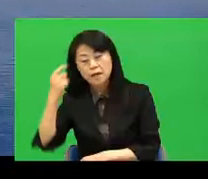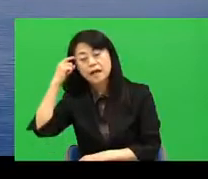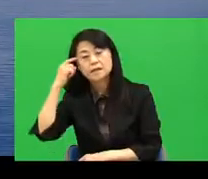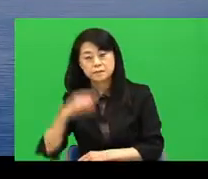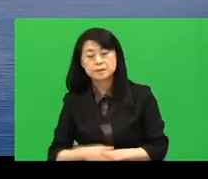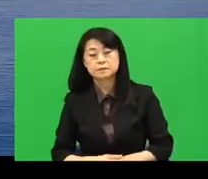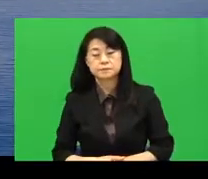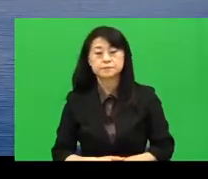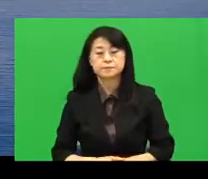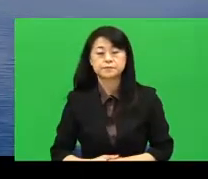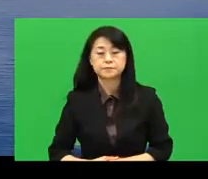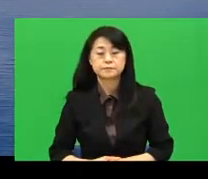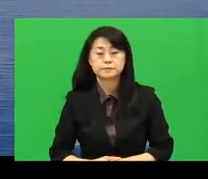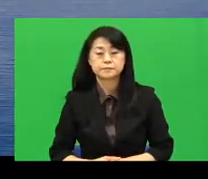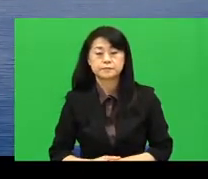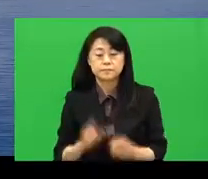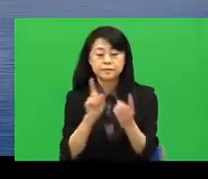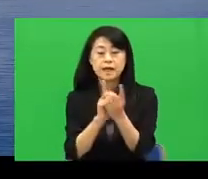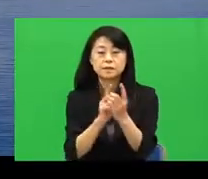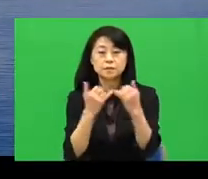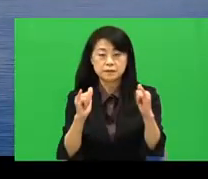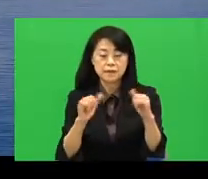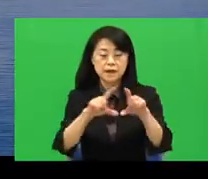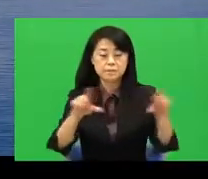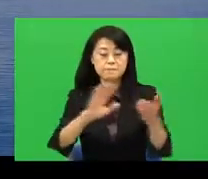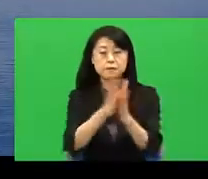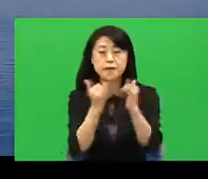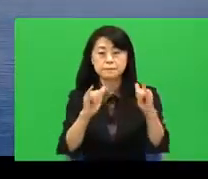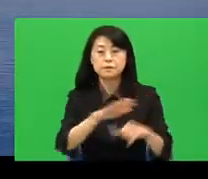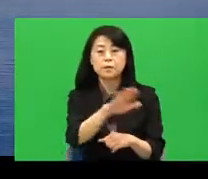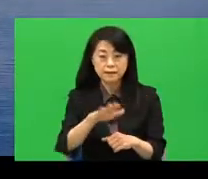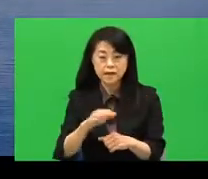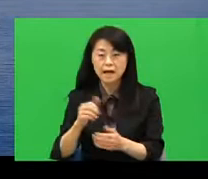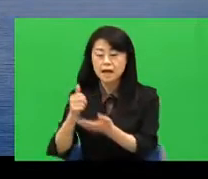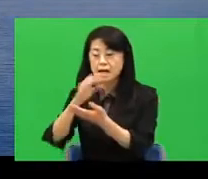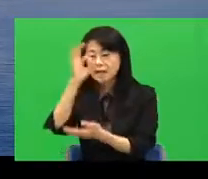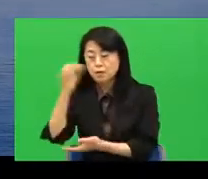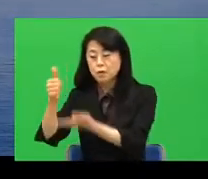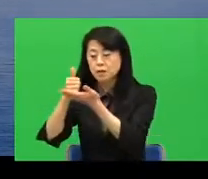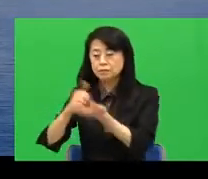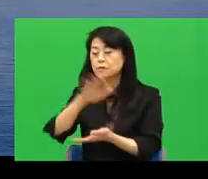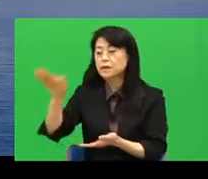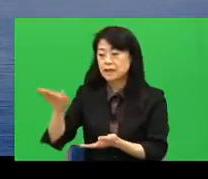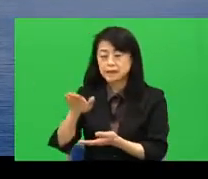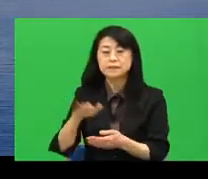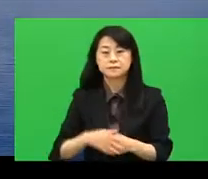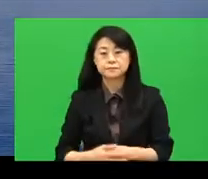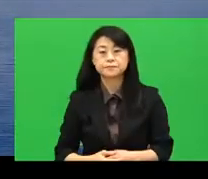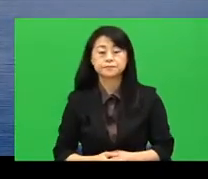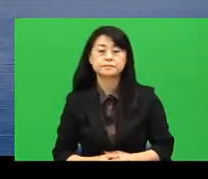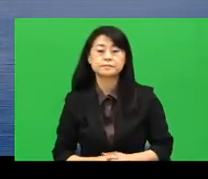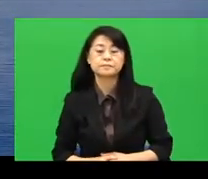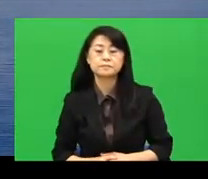。またもちろん対象の方は一般の県民の方、観光客の方々ということでございます